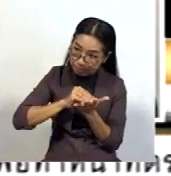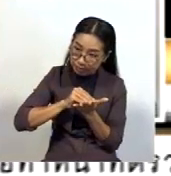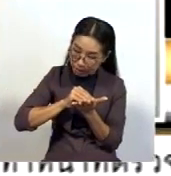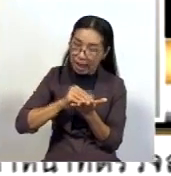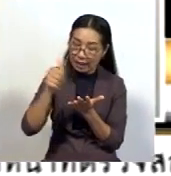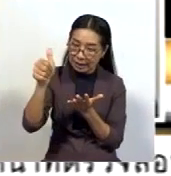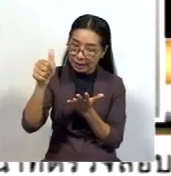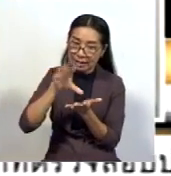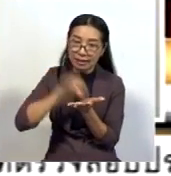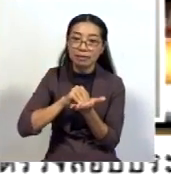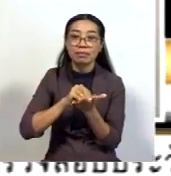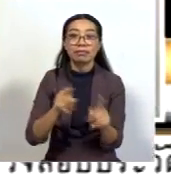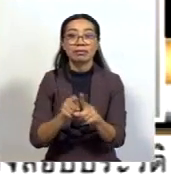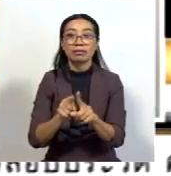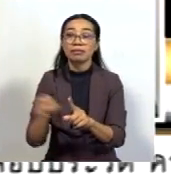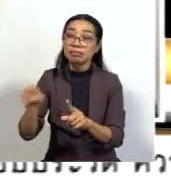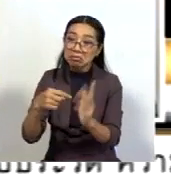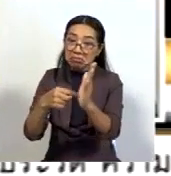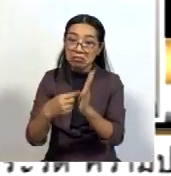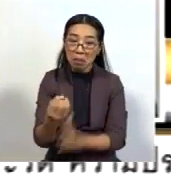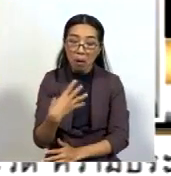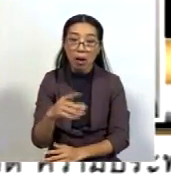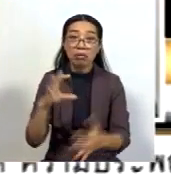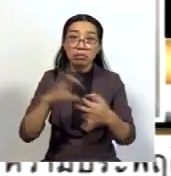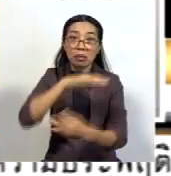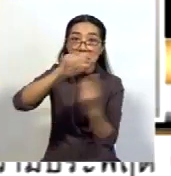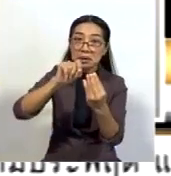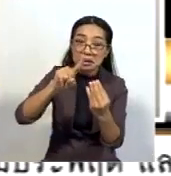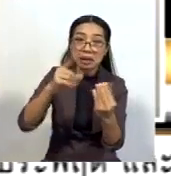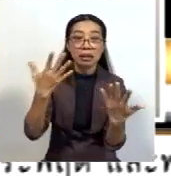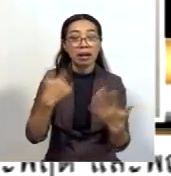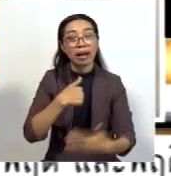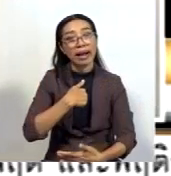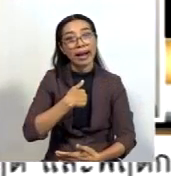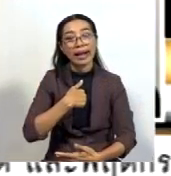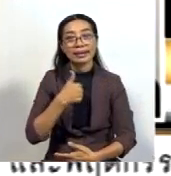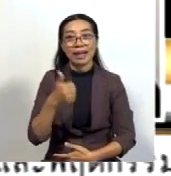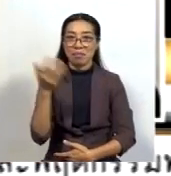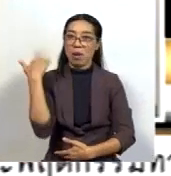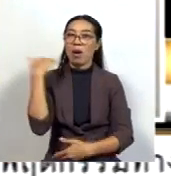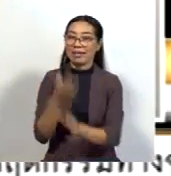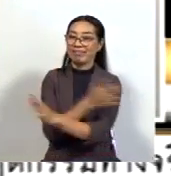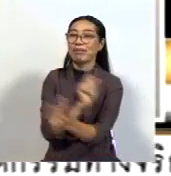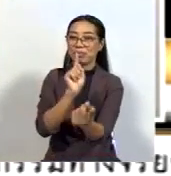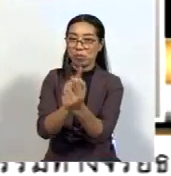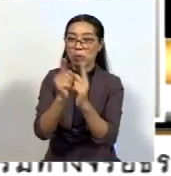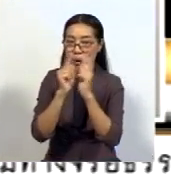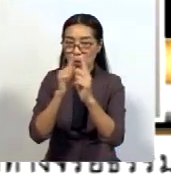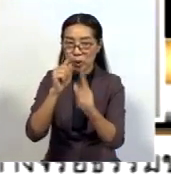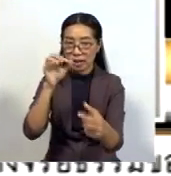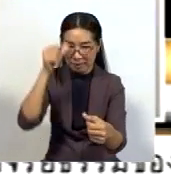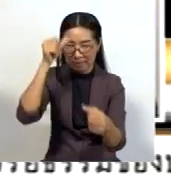ารณานะครับหลายอย่างนั้นอย่างเช่นท่านพูดมาในเรื่องของเศรษฐกิจอะไรต่างๆโอเคผมเคยคุยท่านมาแล้วล่ะนะ